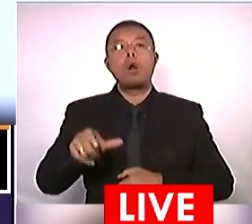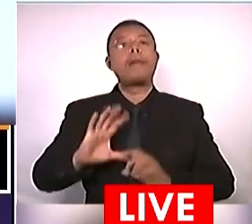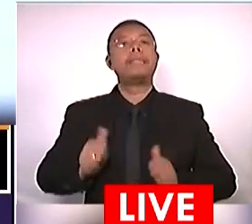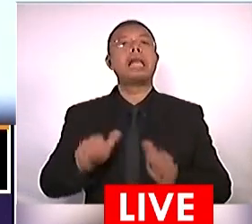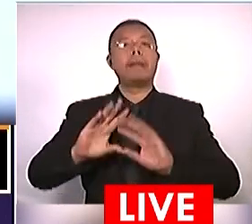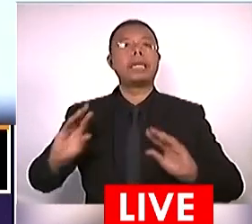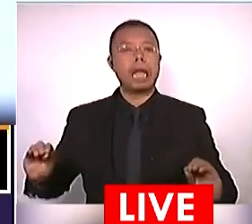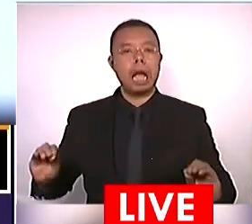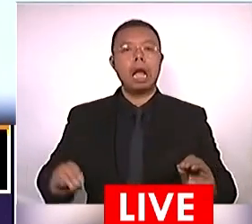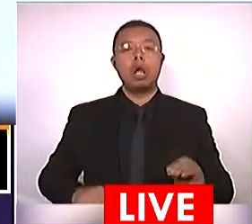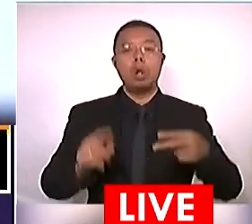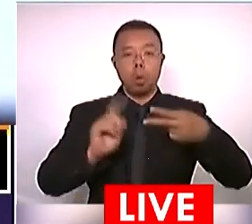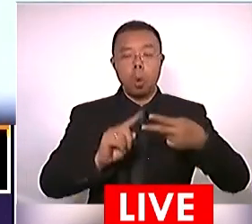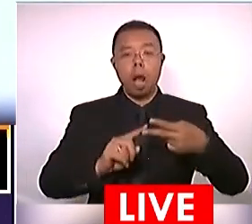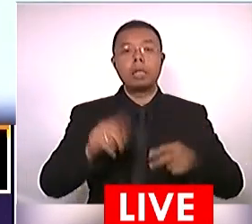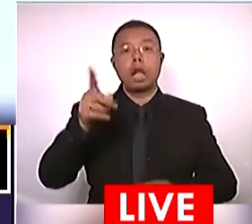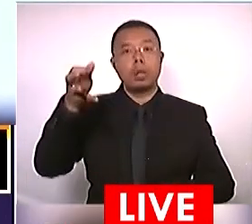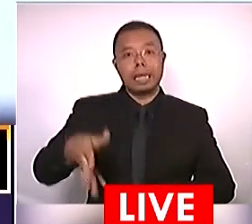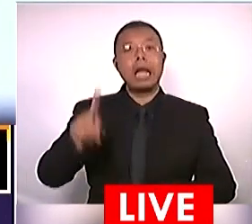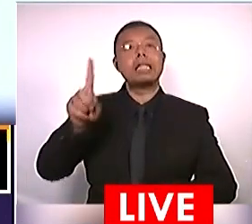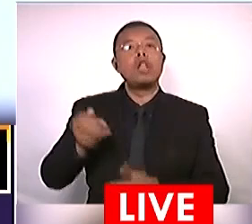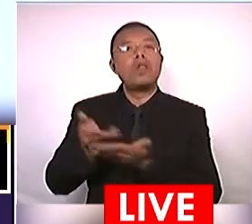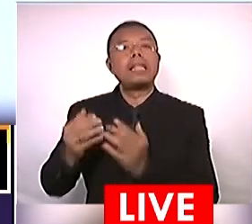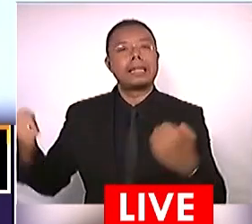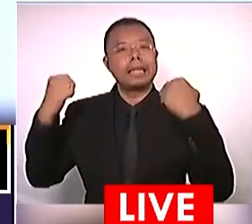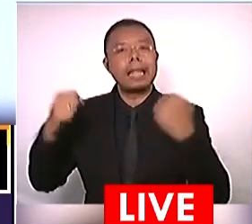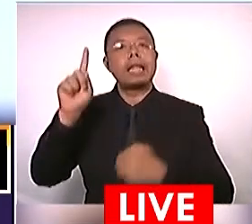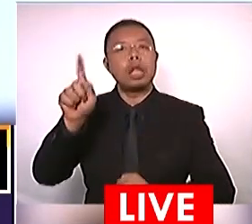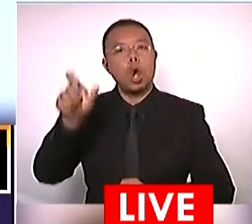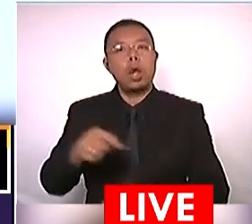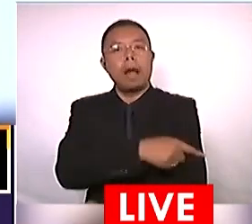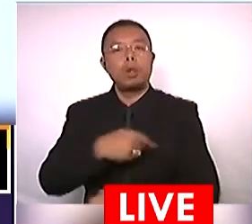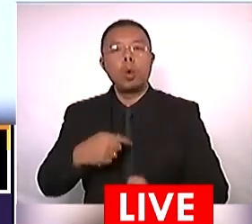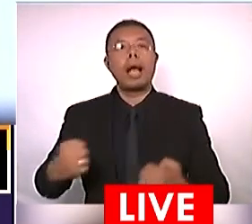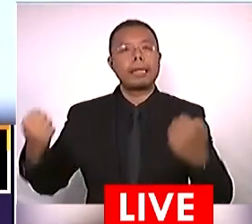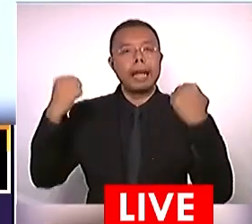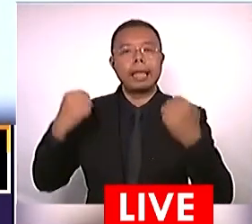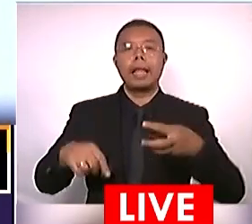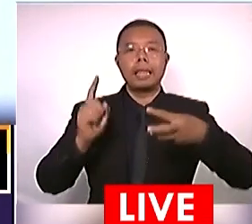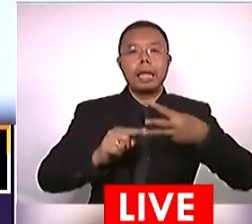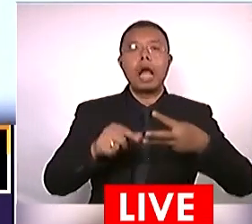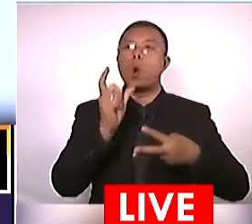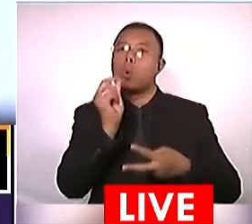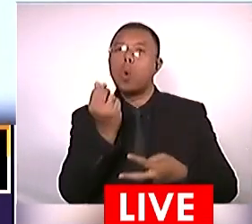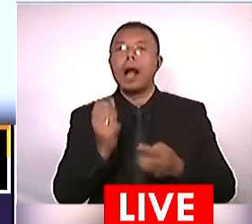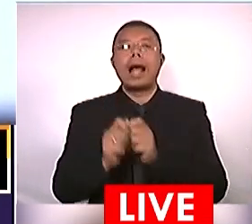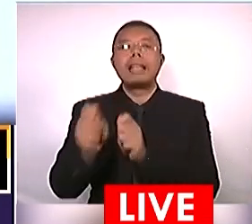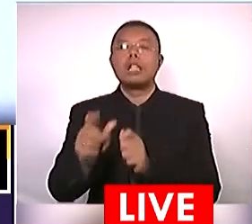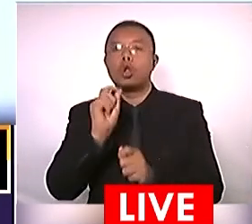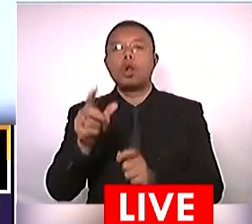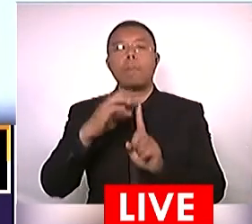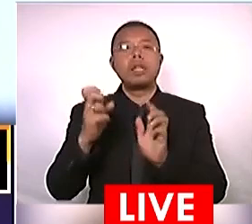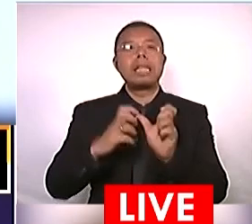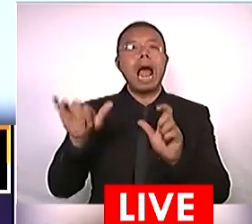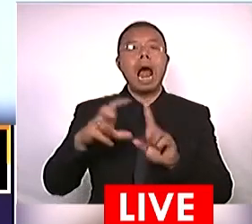kerja S du sat Desa satu pasket satu nakes tig uang saku kader posandu 4 10 juta